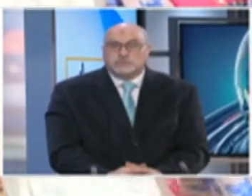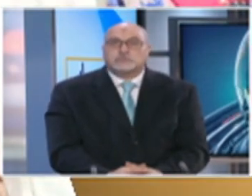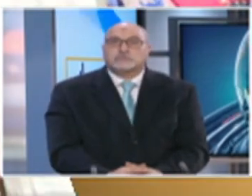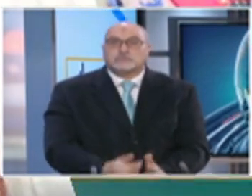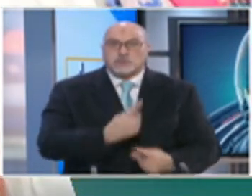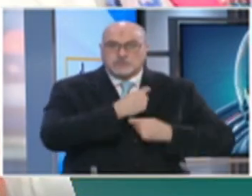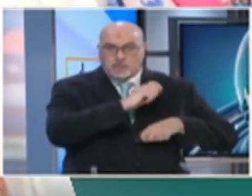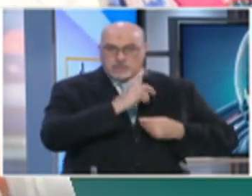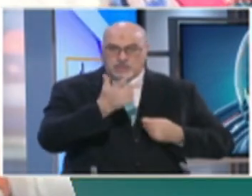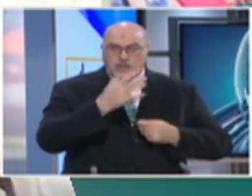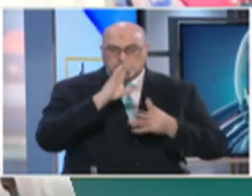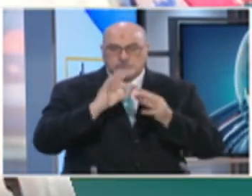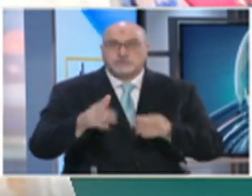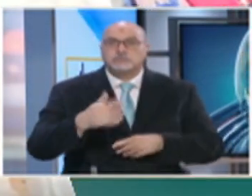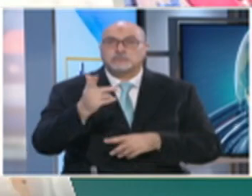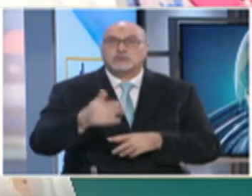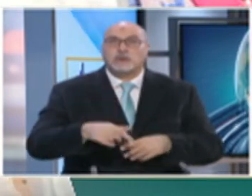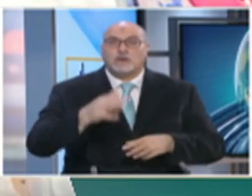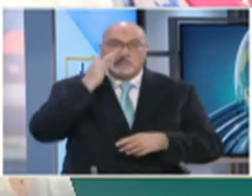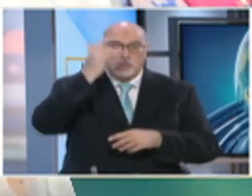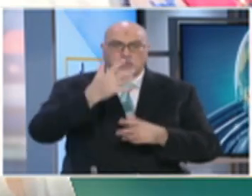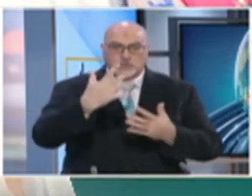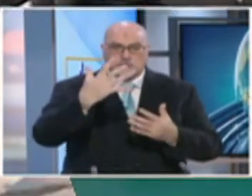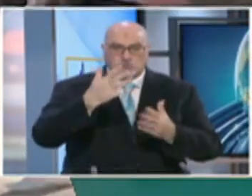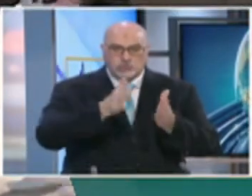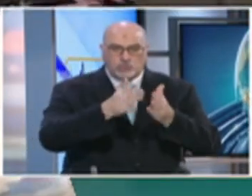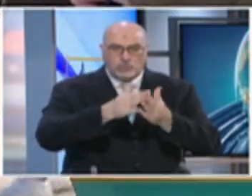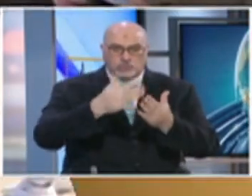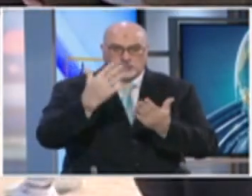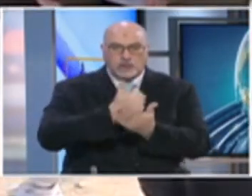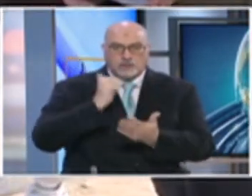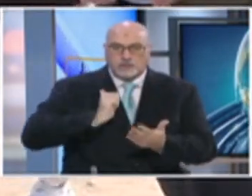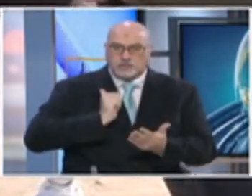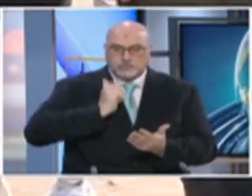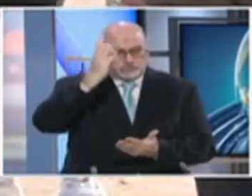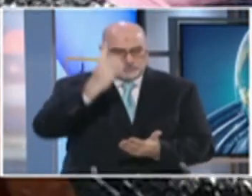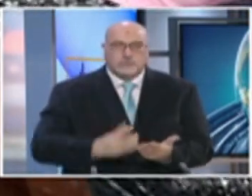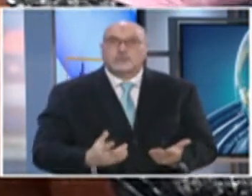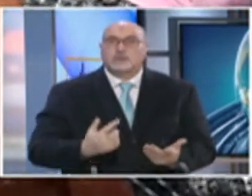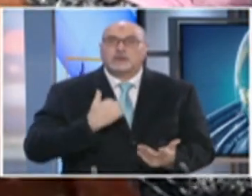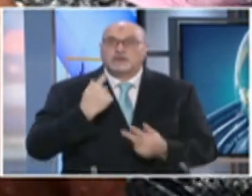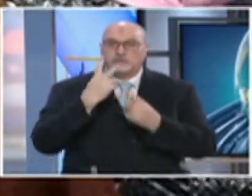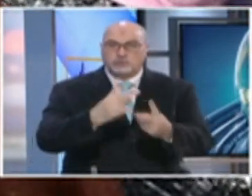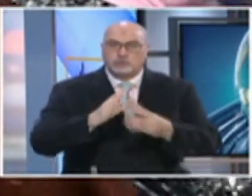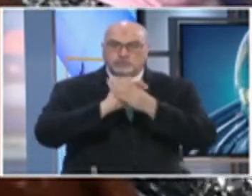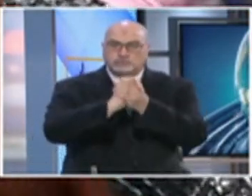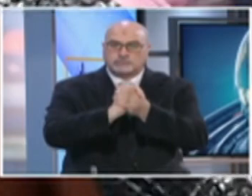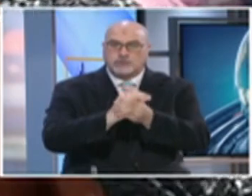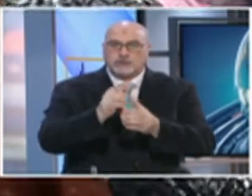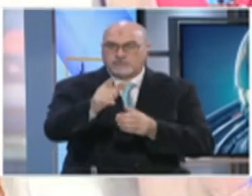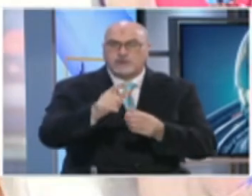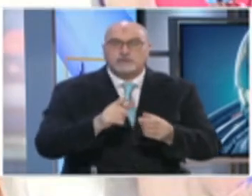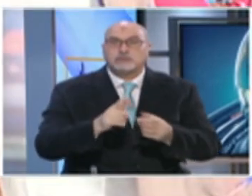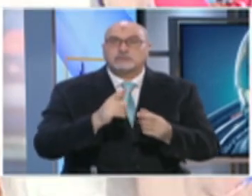الشعب الصحراوي طالب بالاستقلال وهو حق مشروع، ونحن جئنا من غاليسيا لنتضامن معهم وندعم